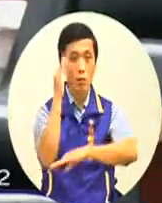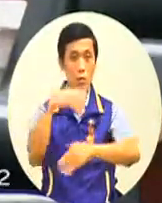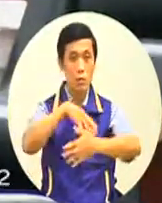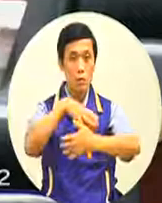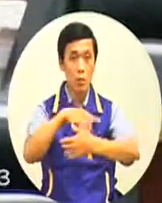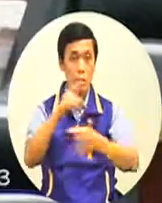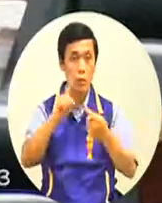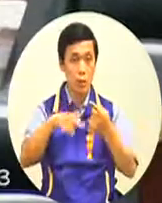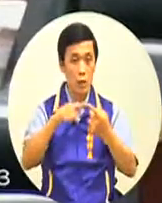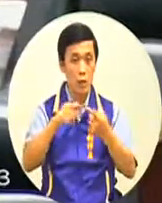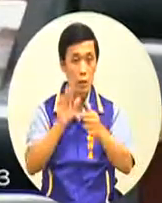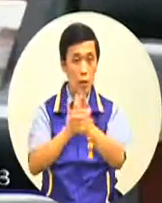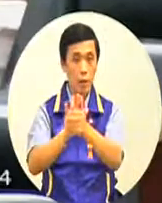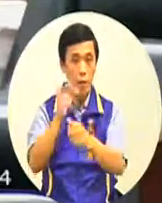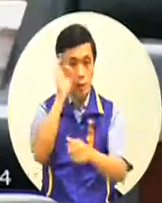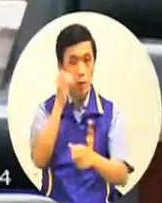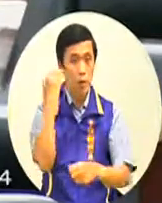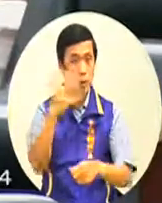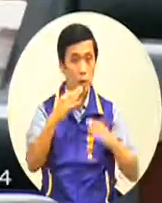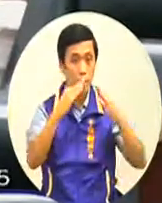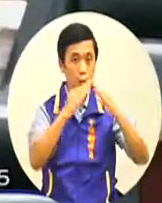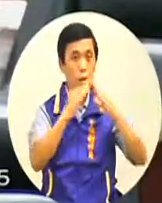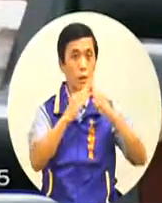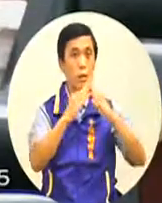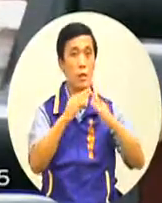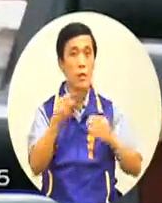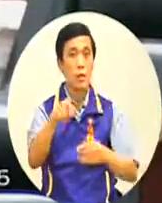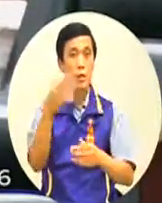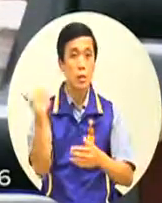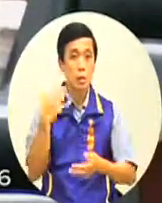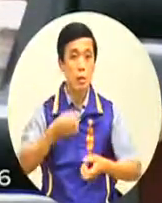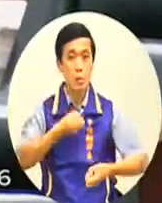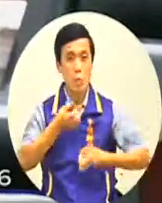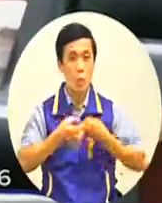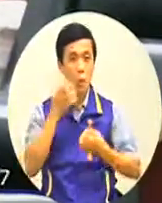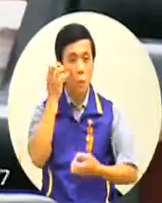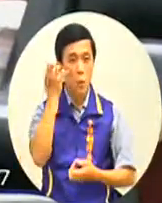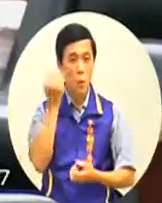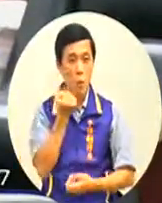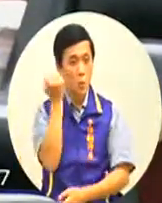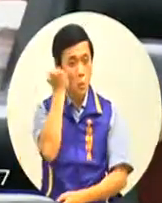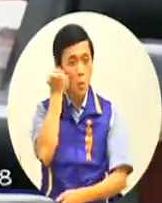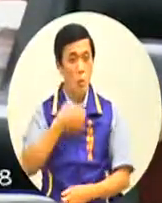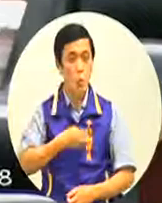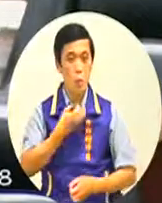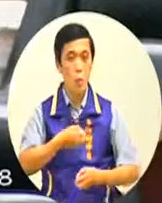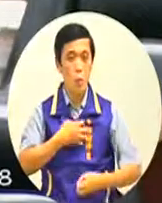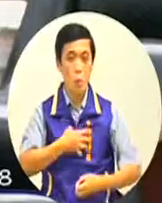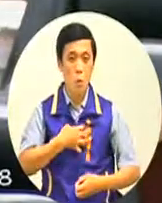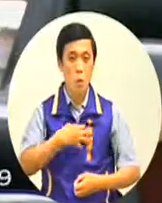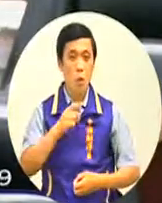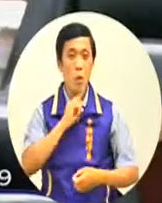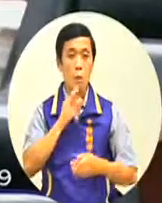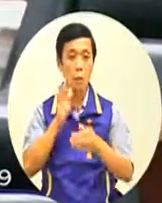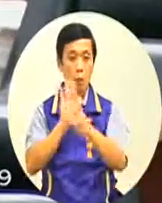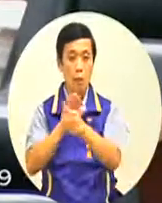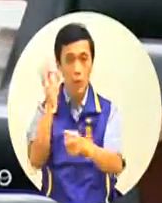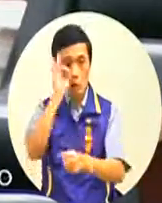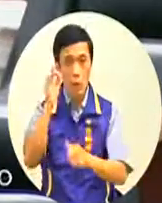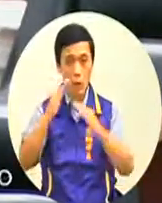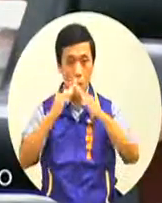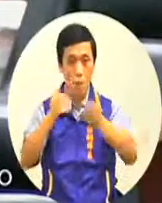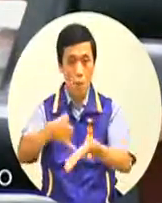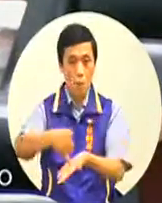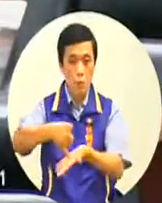新的房子，包括之前在抗盛说没有电梯，我们也找有电梯的楼房，让他们可以搬进去重